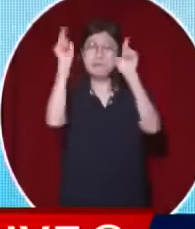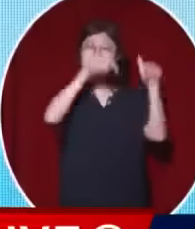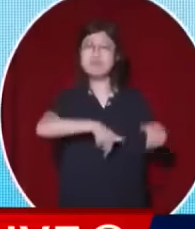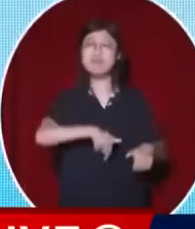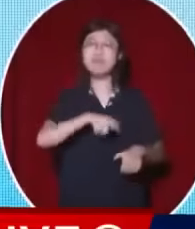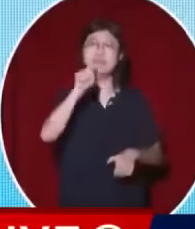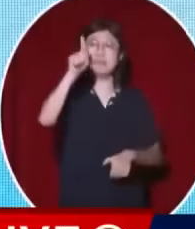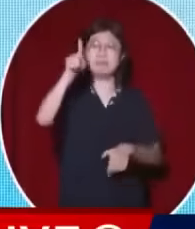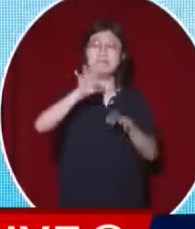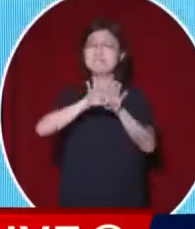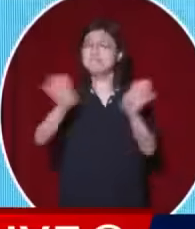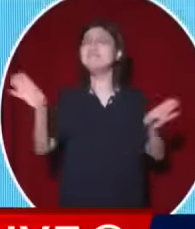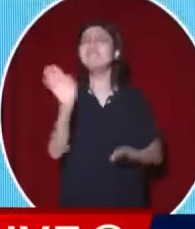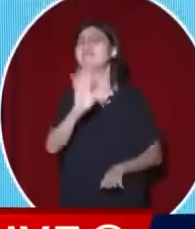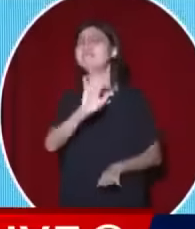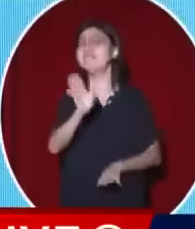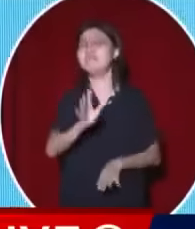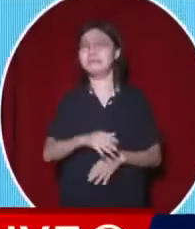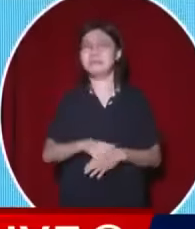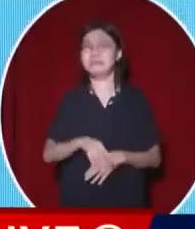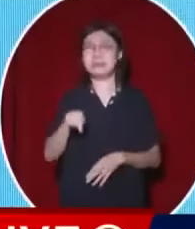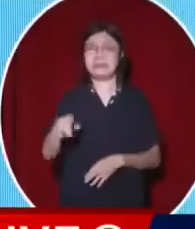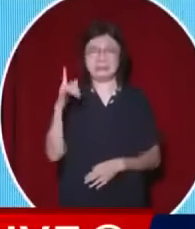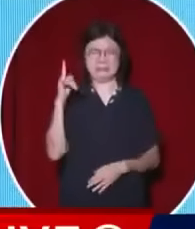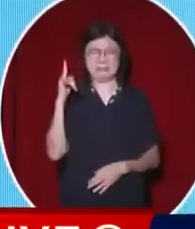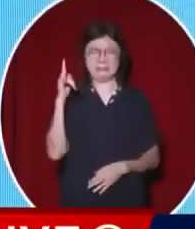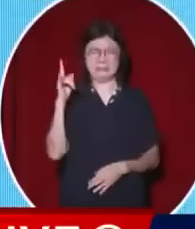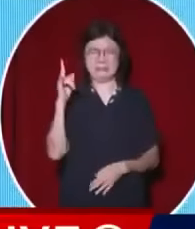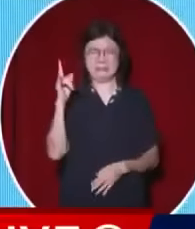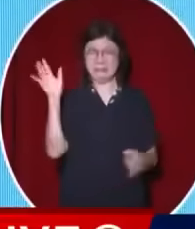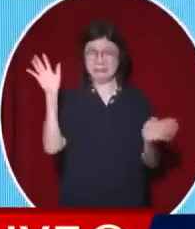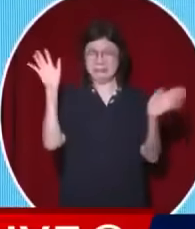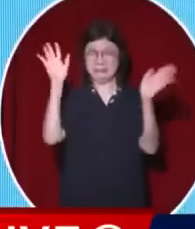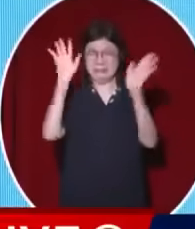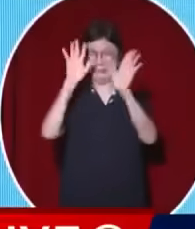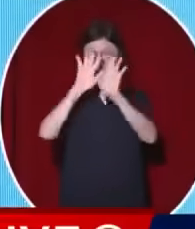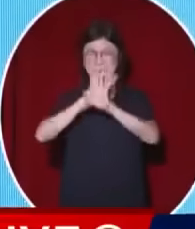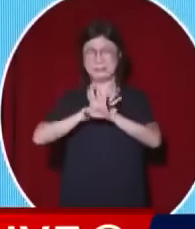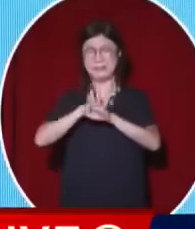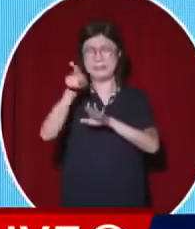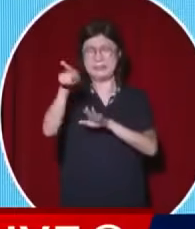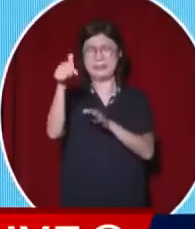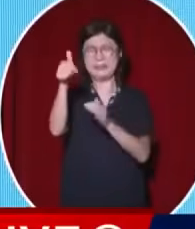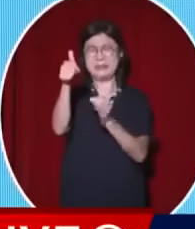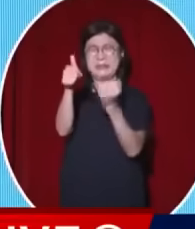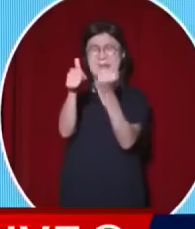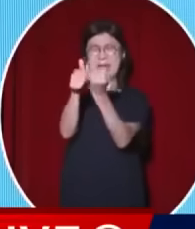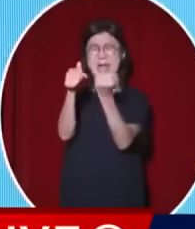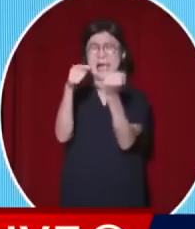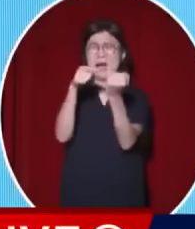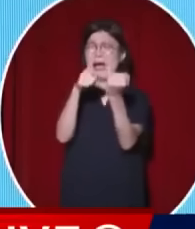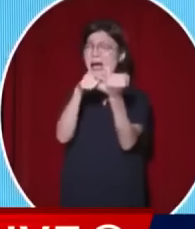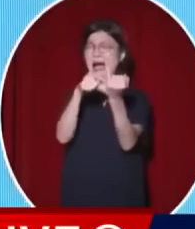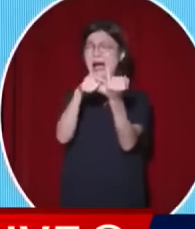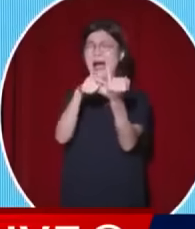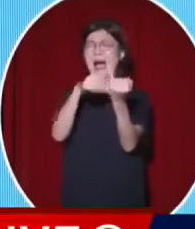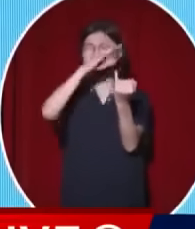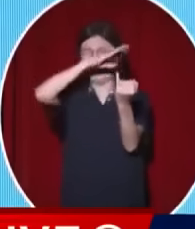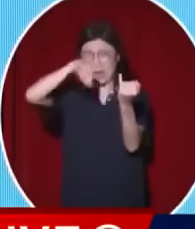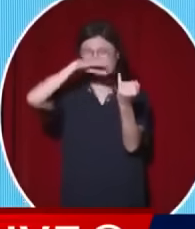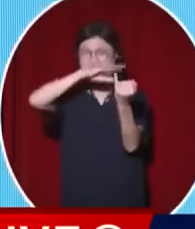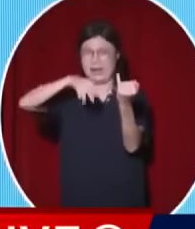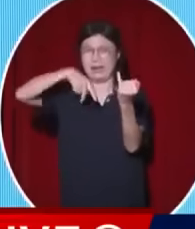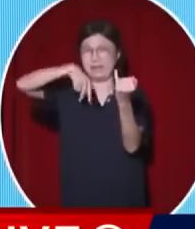就是不开门，一直等到晚上，业主的太太实在看不下去了，才请他进